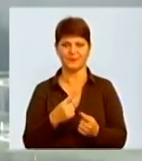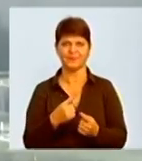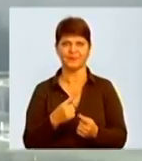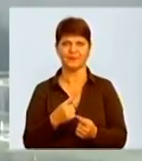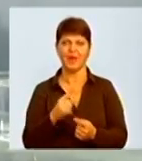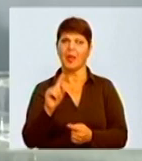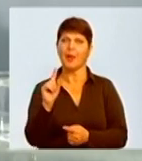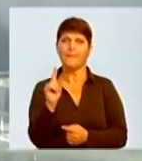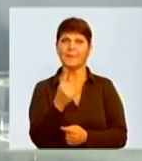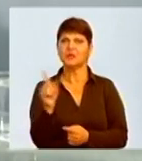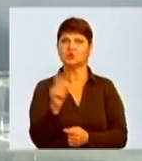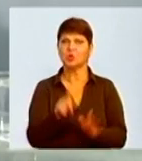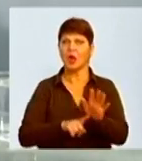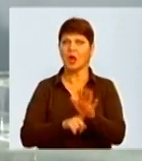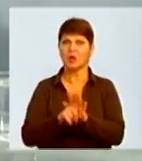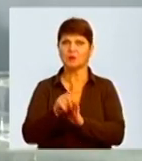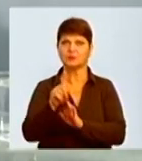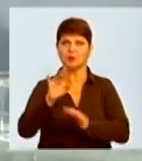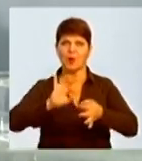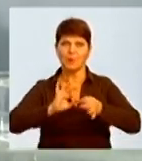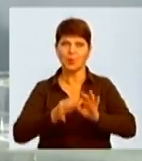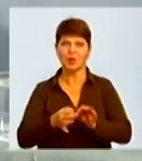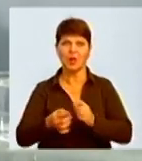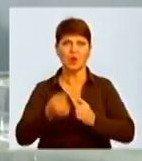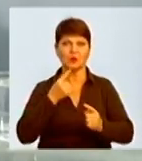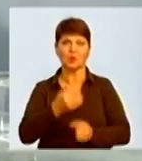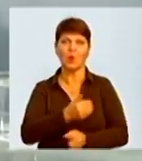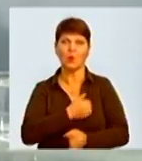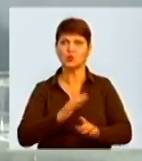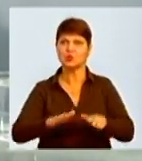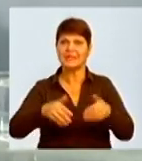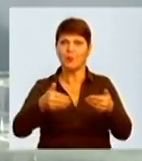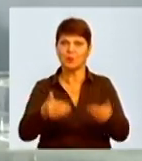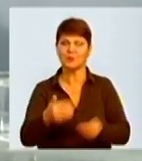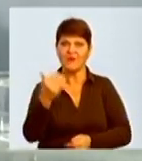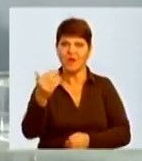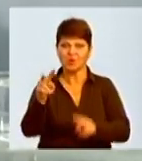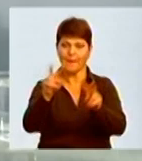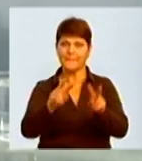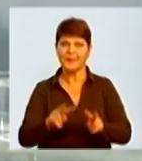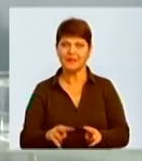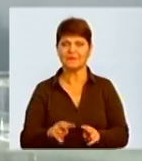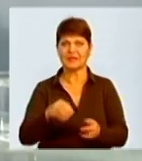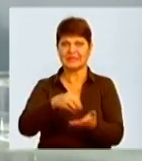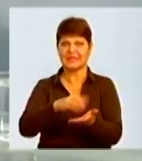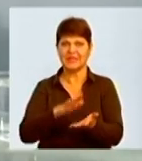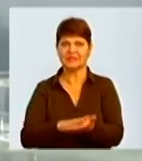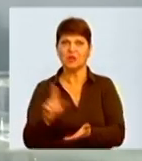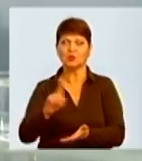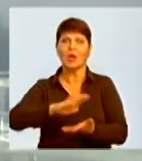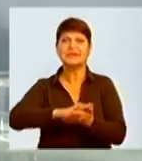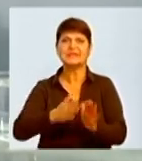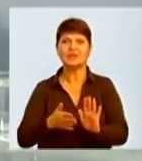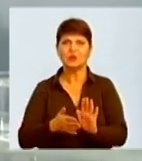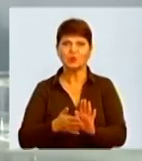Перш ніж ми розпочнемо більш предметну розмову, хочу запропонувати до вашого перегляду статистику щодо ситуації